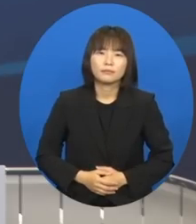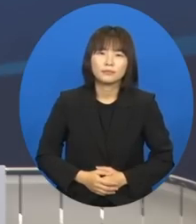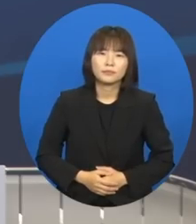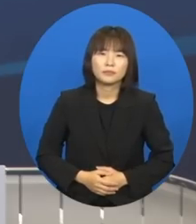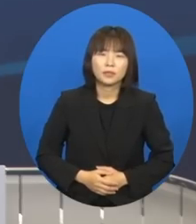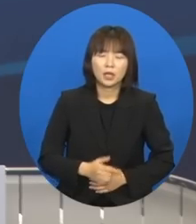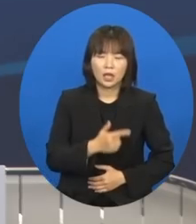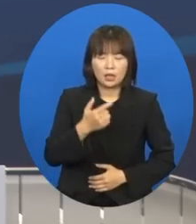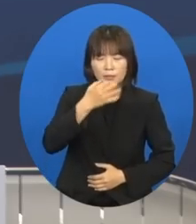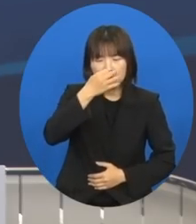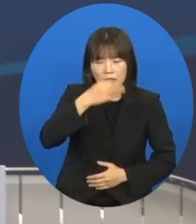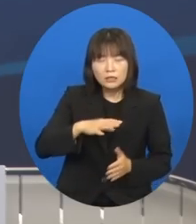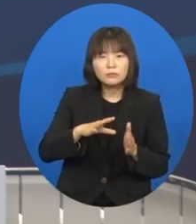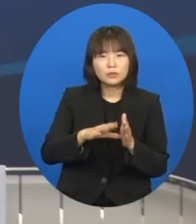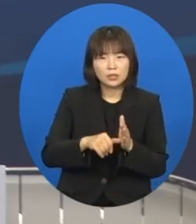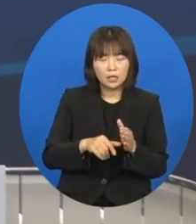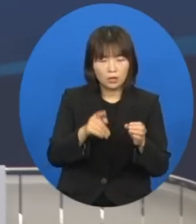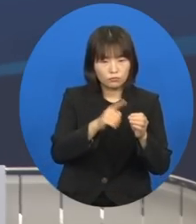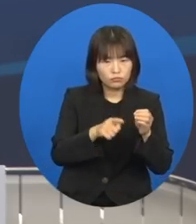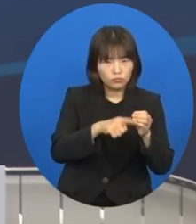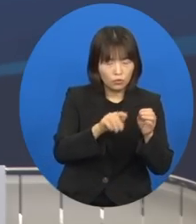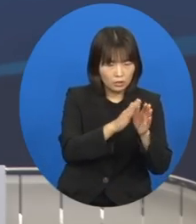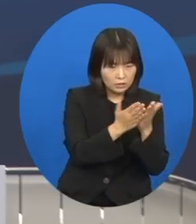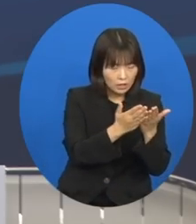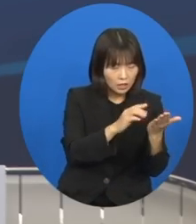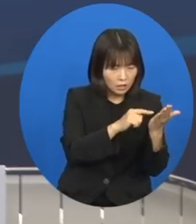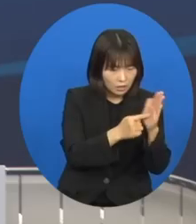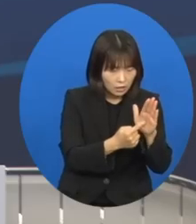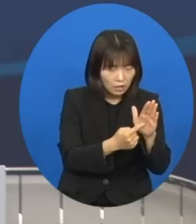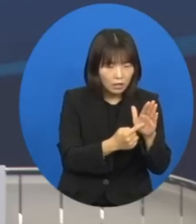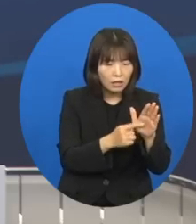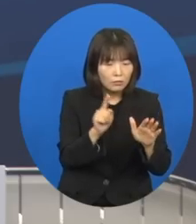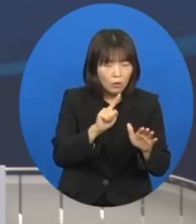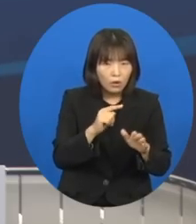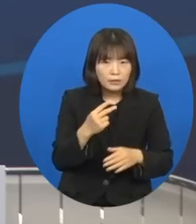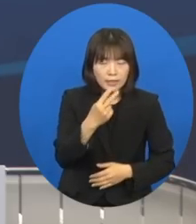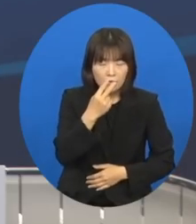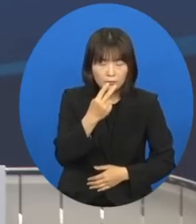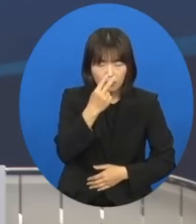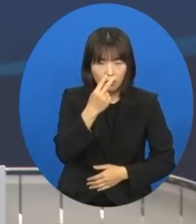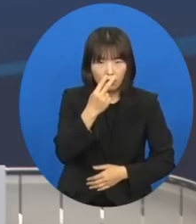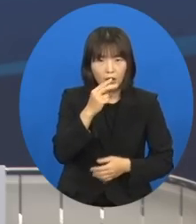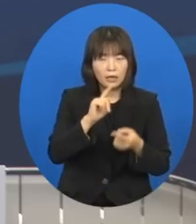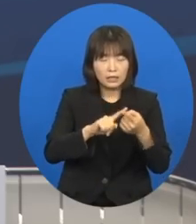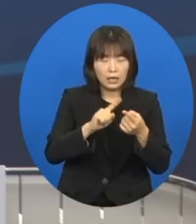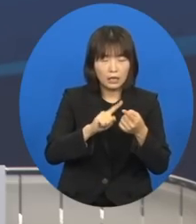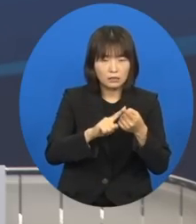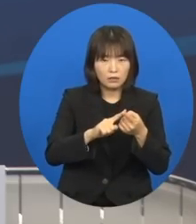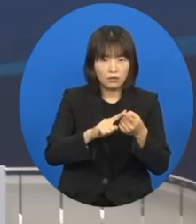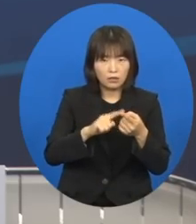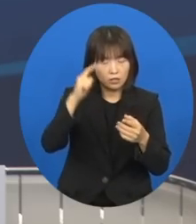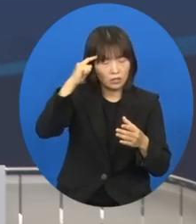너무 힘들 때 불교 경전에 나타난 생명사상에 대해서 석사 논문을 썼습니다.